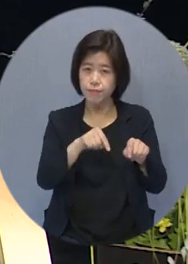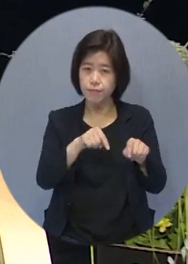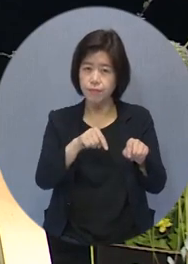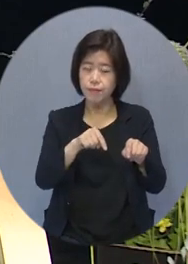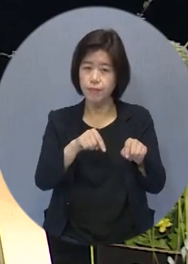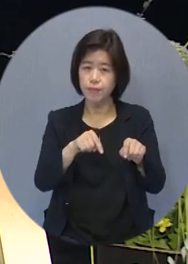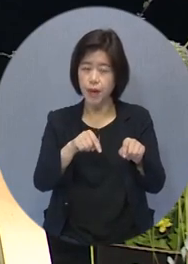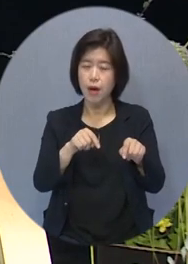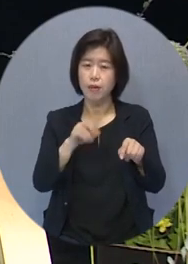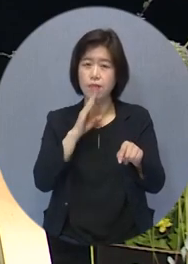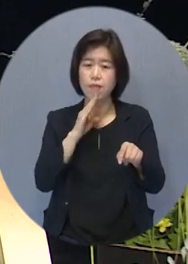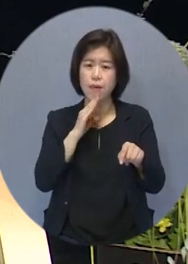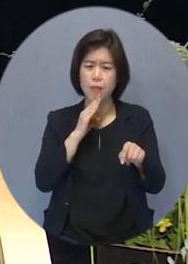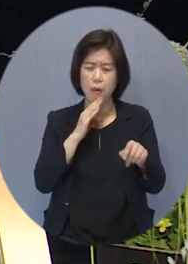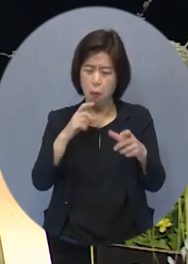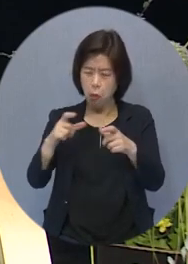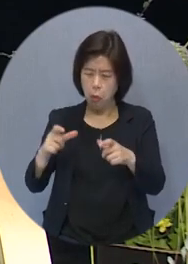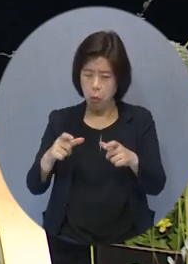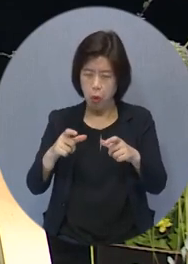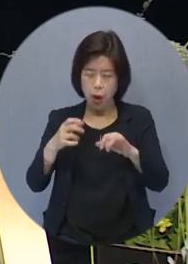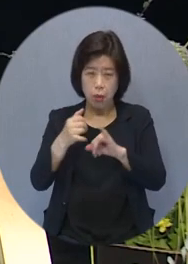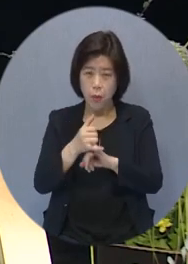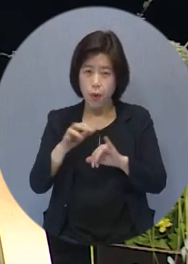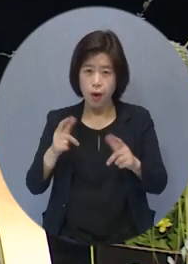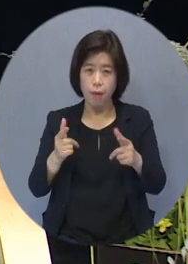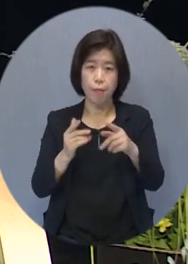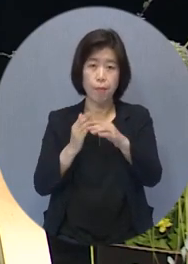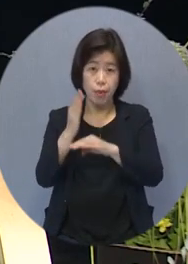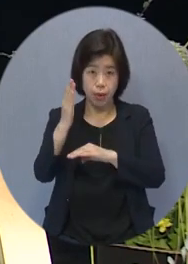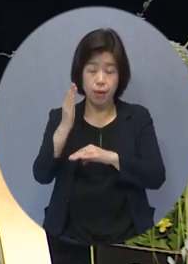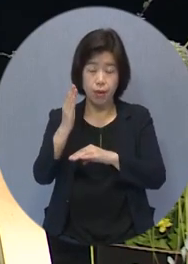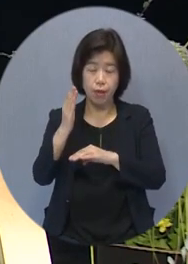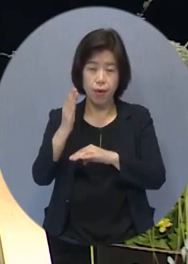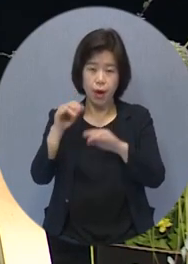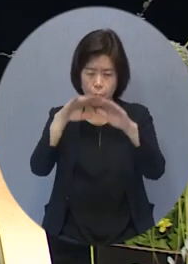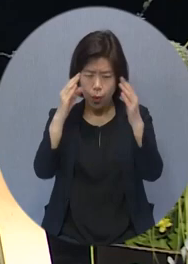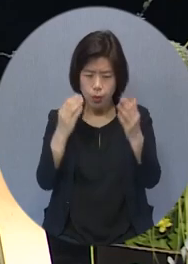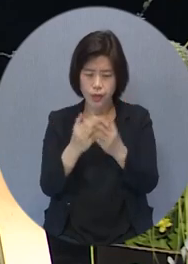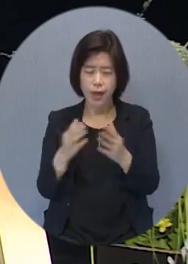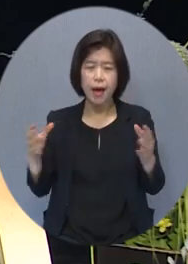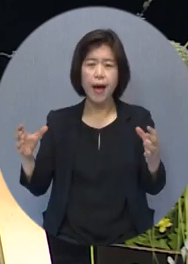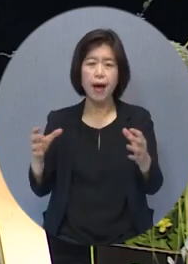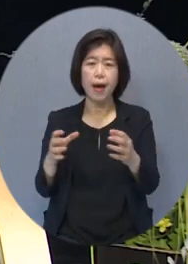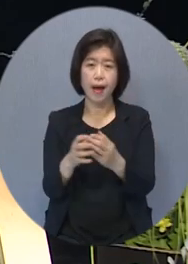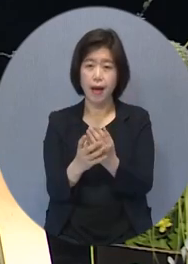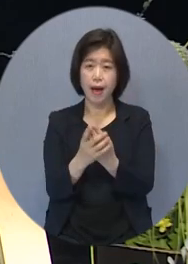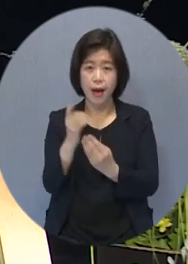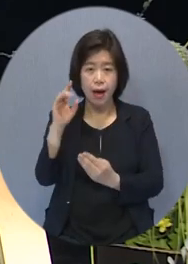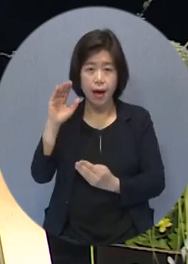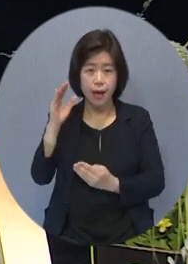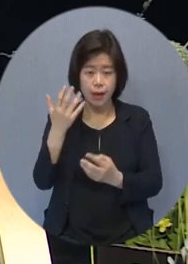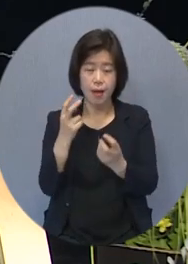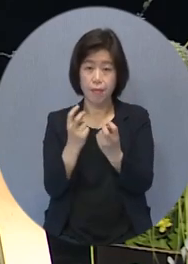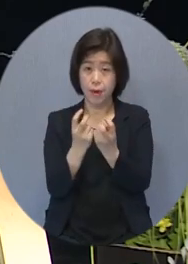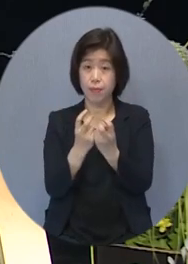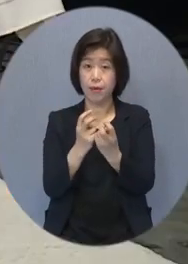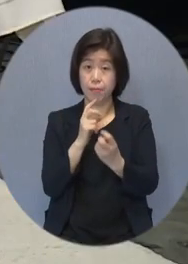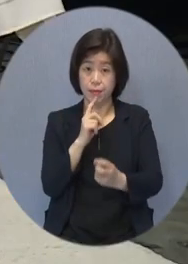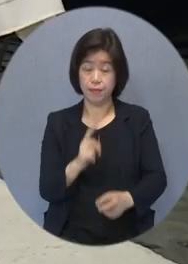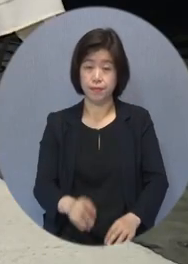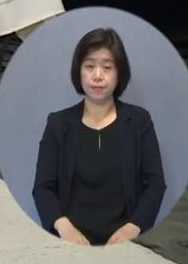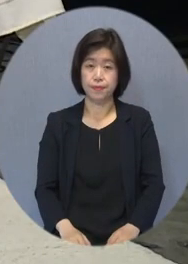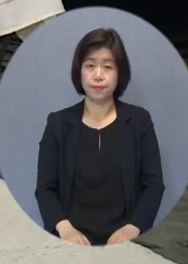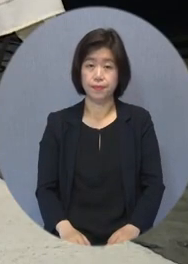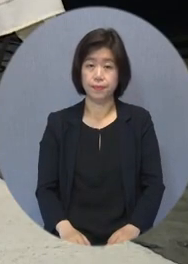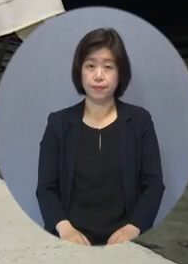넓혀 결국 개체들을 하나이게 하는 존재임을 확인하게 합니다.